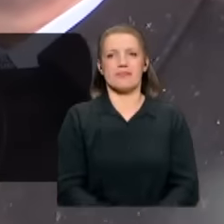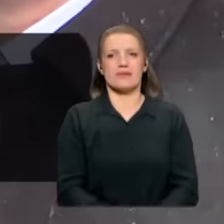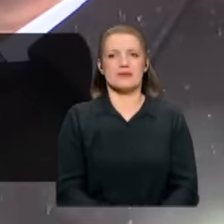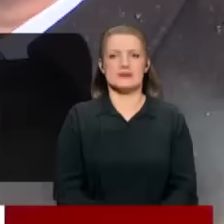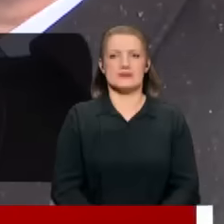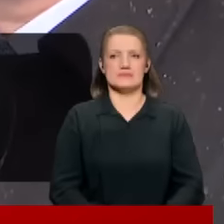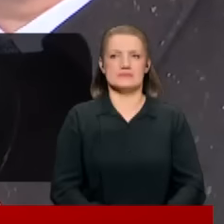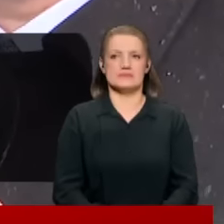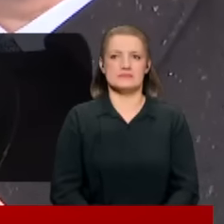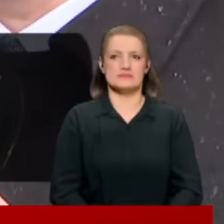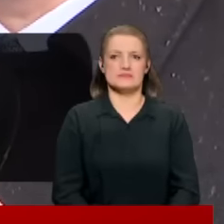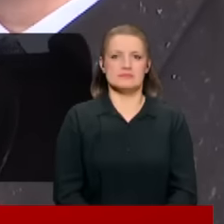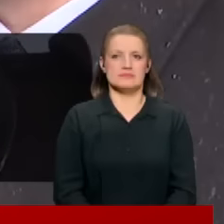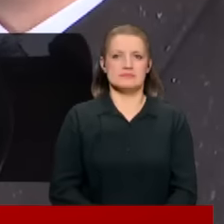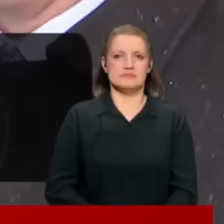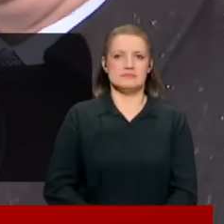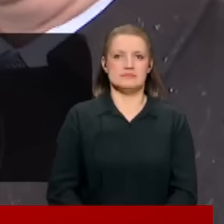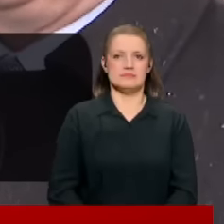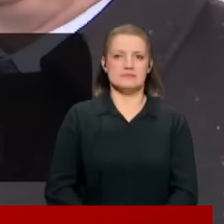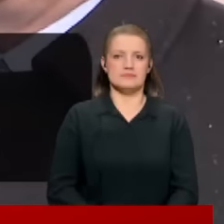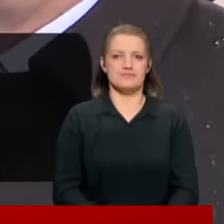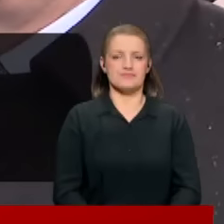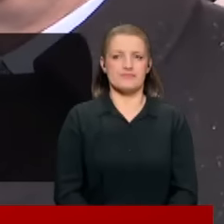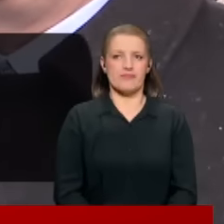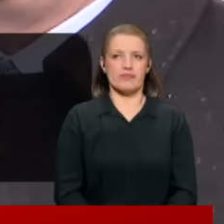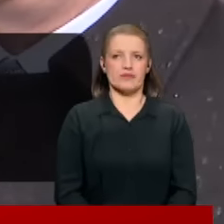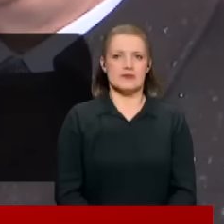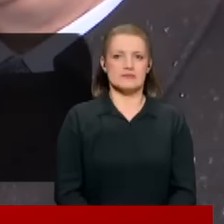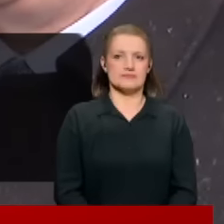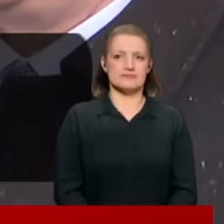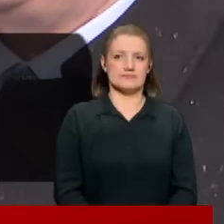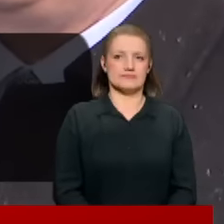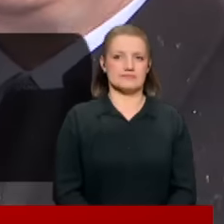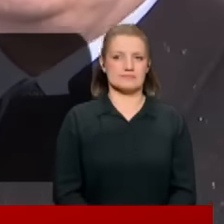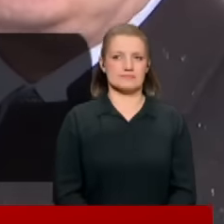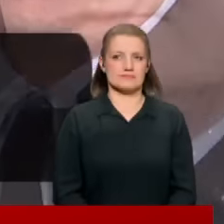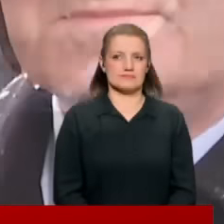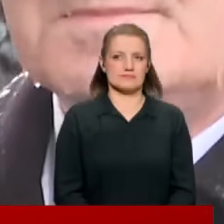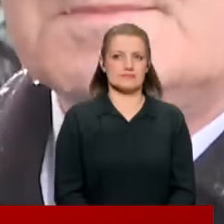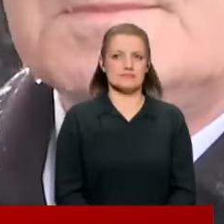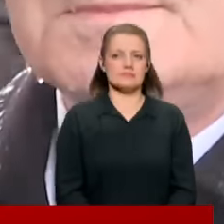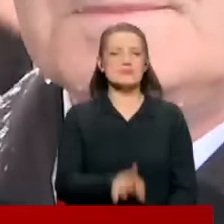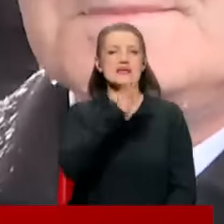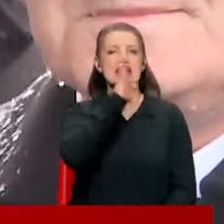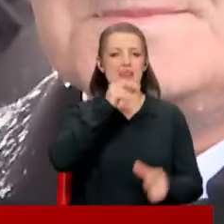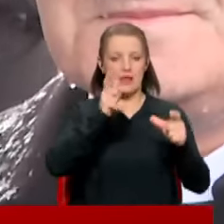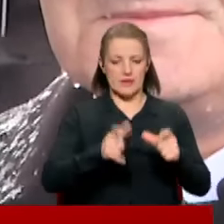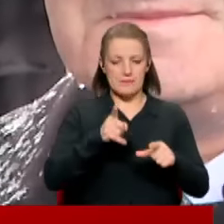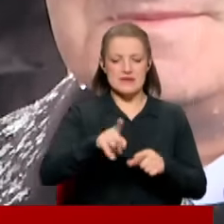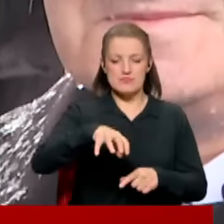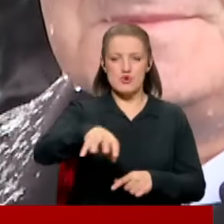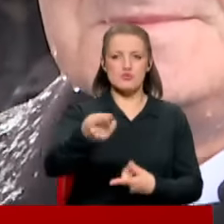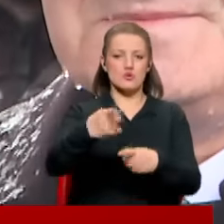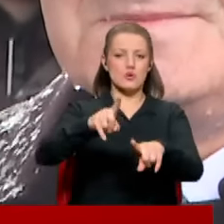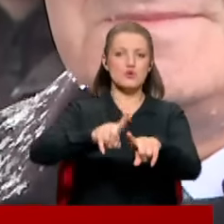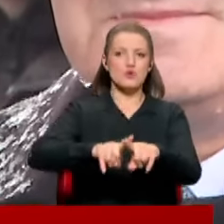çok çok... Kağıthaneli. Evet. Burada oy kullanacak. Burada bir dairesi var ya da öyle söyleyelim. Kağıthane'de bir bölümünde